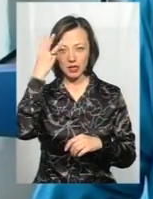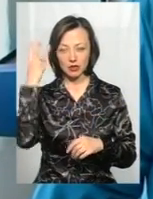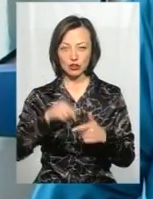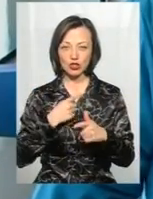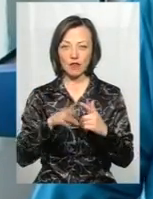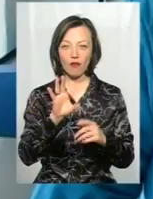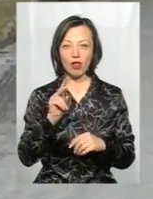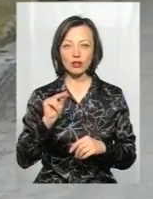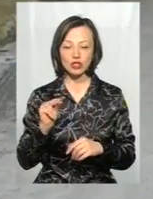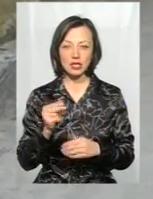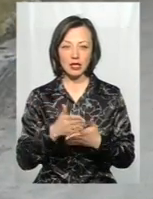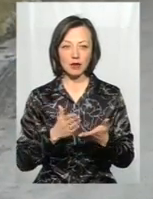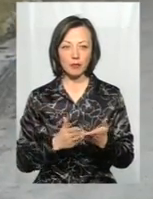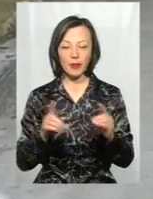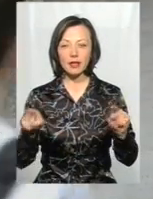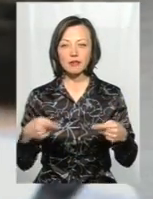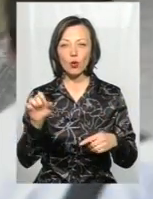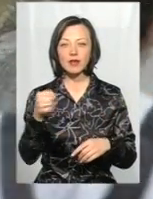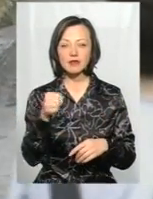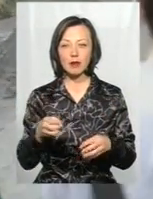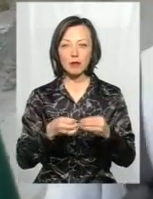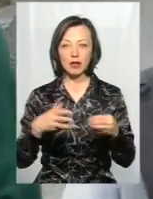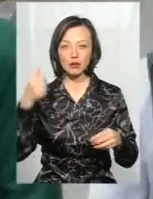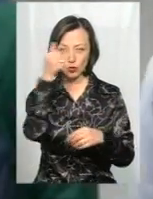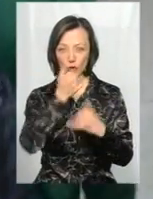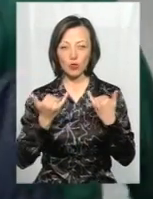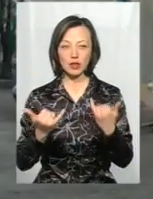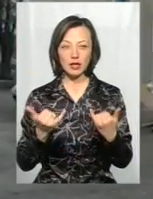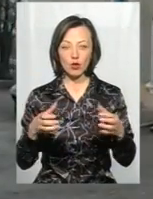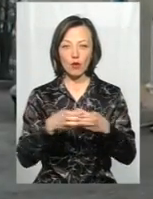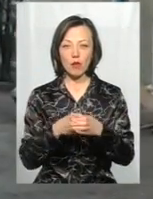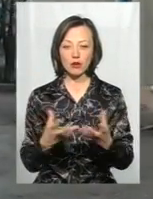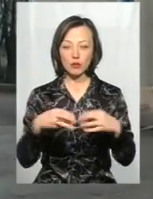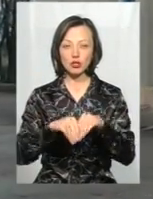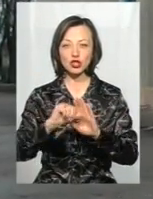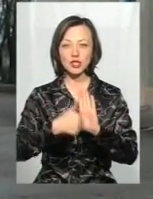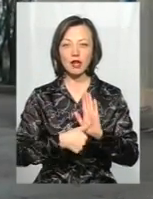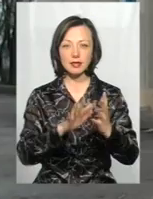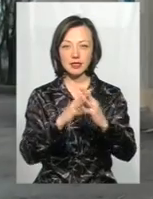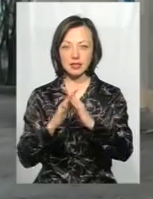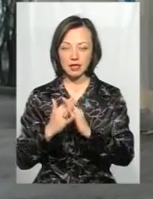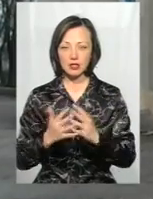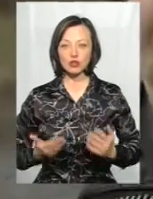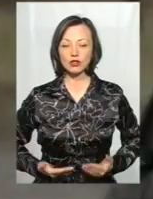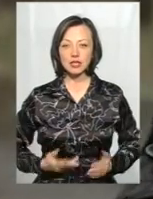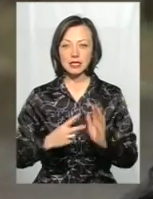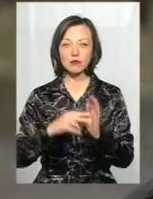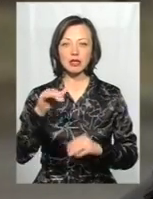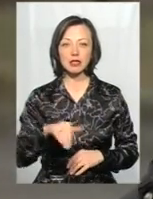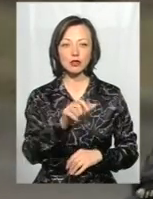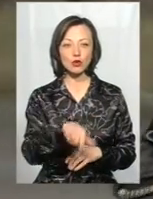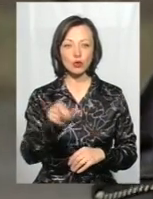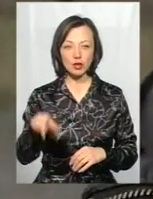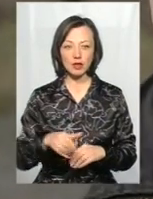чи з Волочиська хліб. Створена у серпні 2015-го, нині Наркевицька громада об'єднує 16 сіл, в яких мешкають майже 7 тисяч